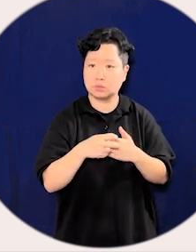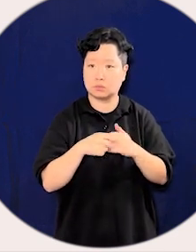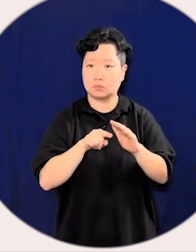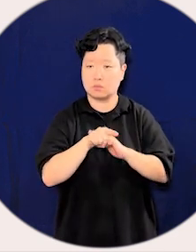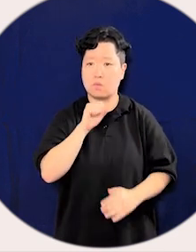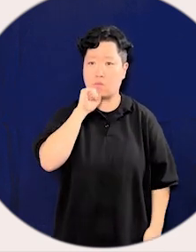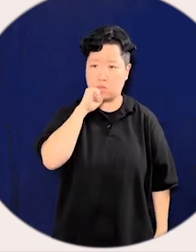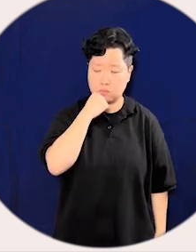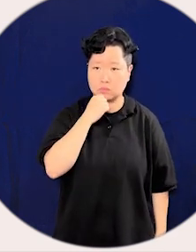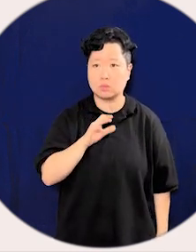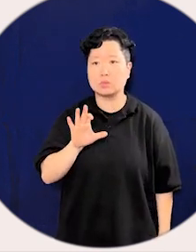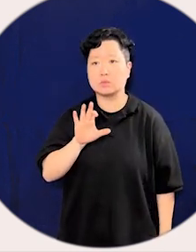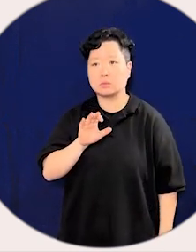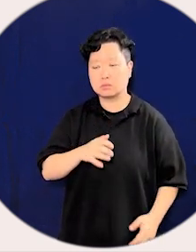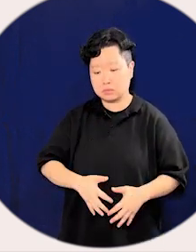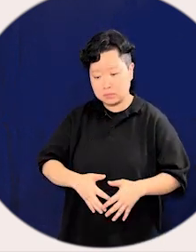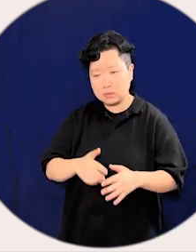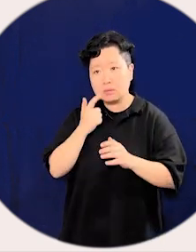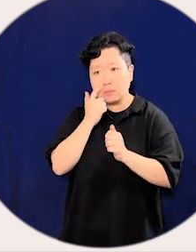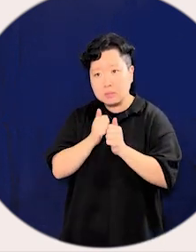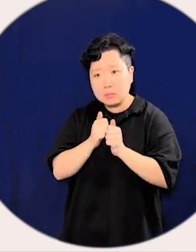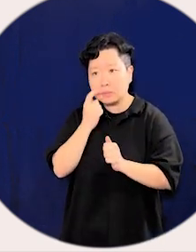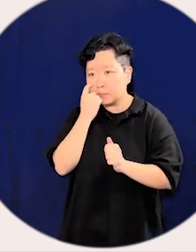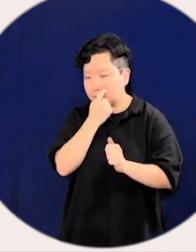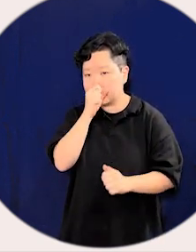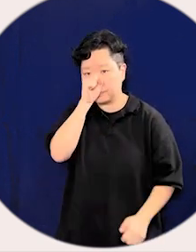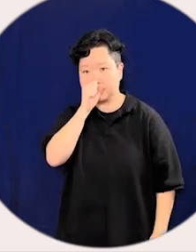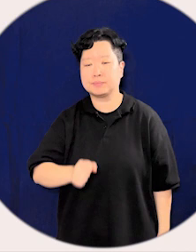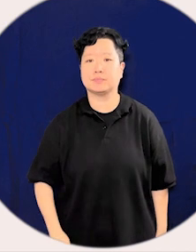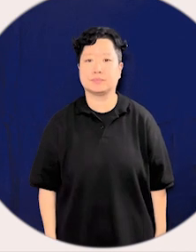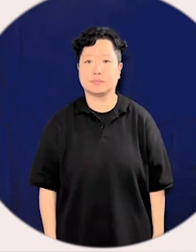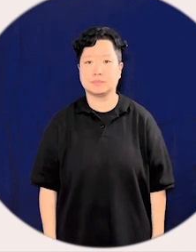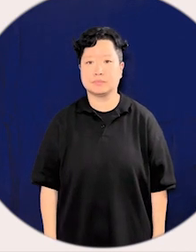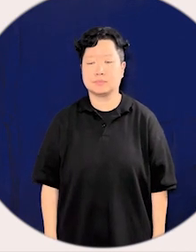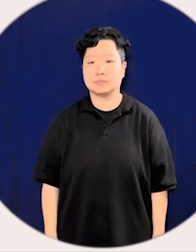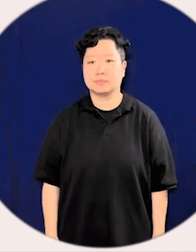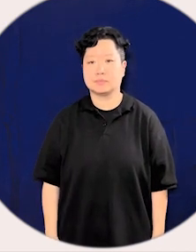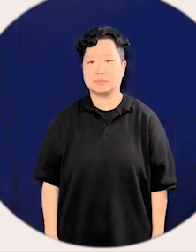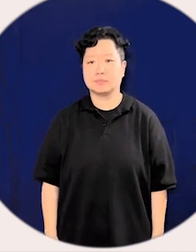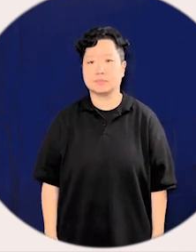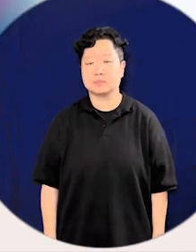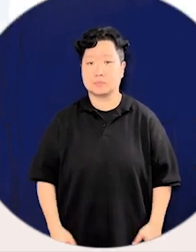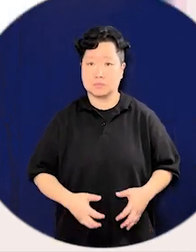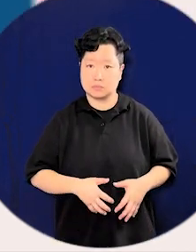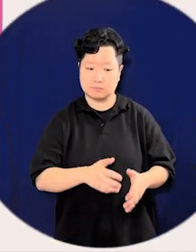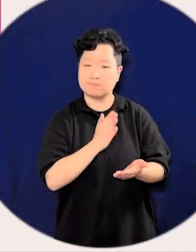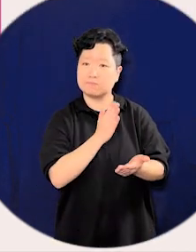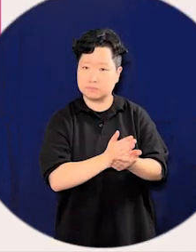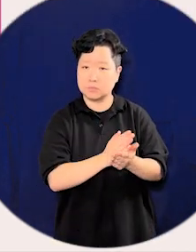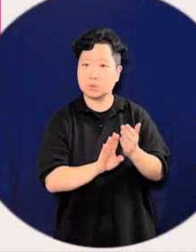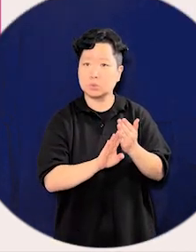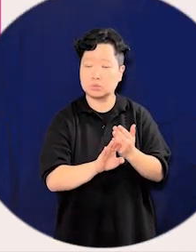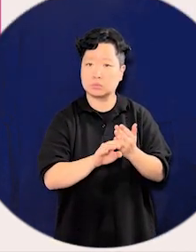임신 중지 시행 후 3주가 지나면 소변 임신 테스트가 음성으로 나오는 것을 반드시 확인하세요. 임신